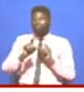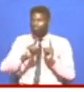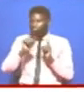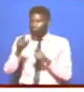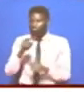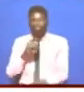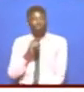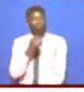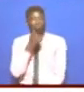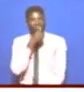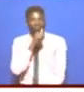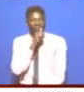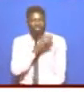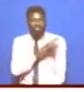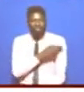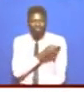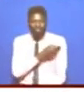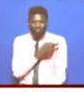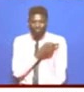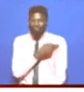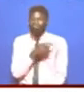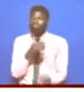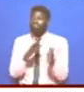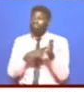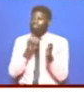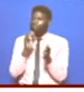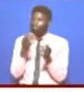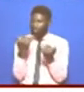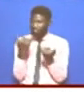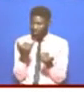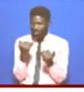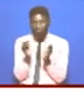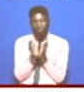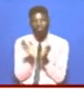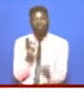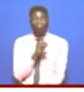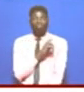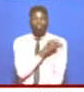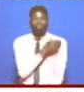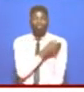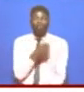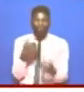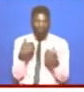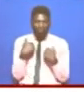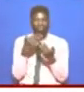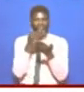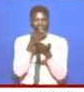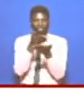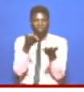which were very expensive. Now they have public facilities available to them.